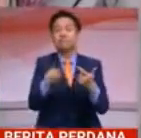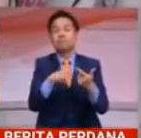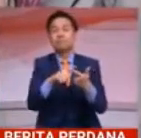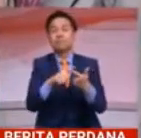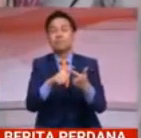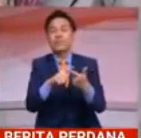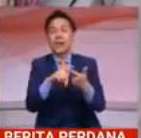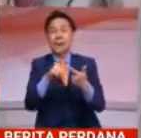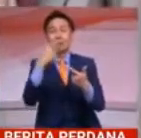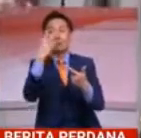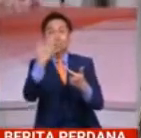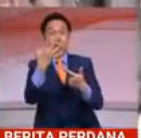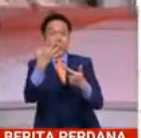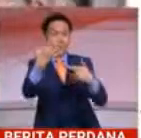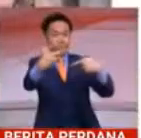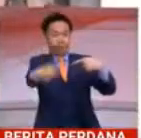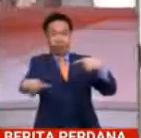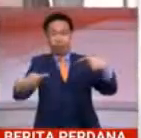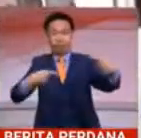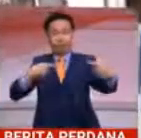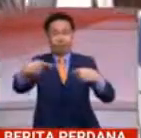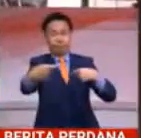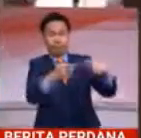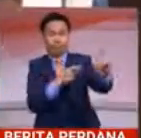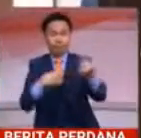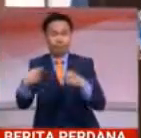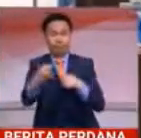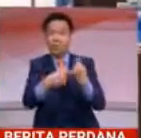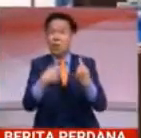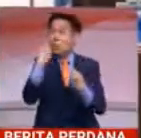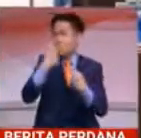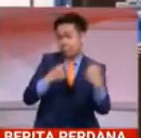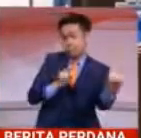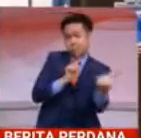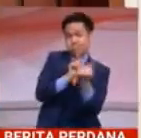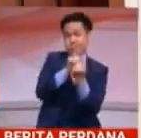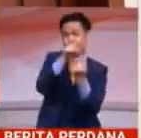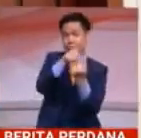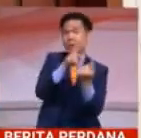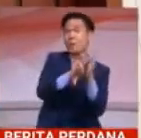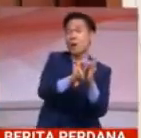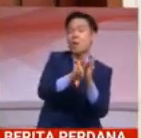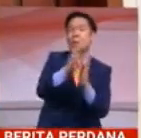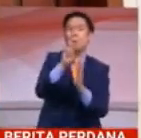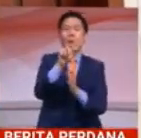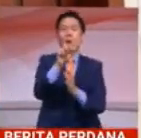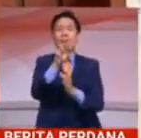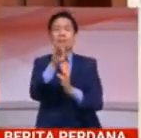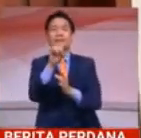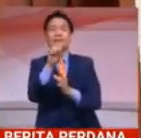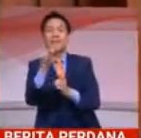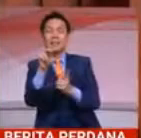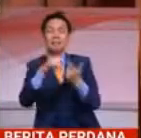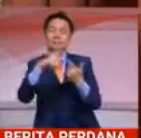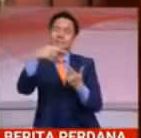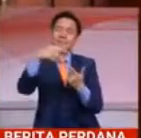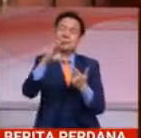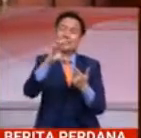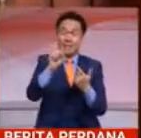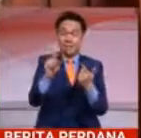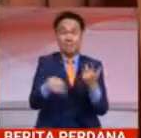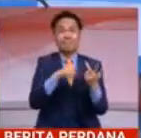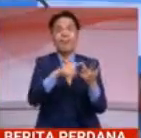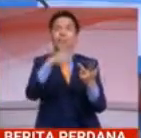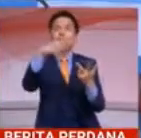menyaksikan pertandingan lima penjuru daripada pencabar mewakili warisan PCS, Parti Perpaduan Rakyat